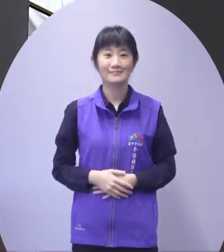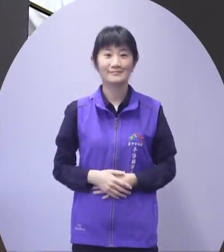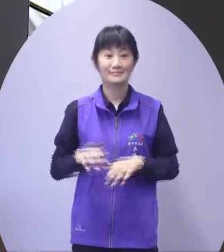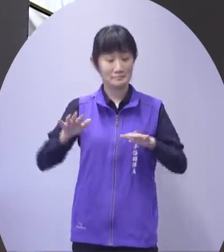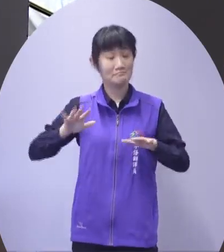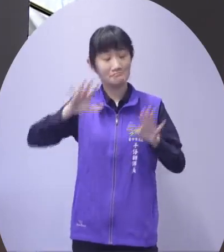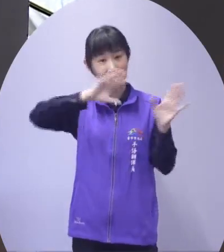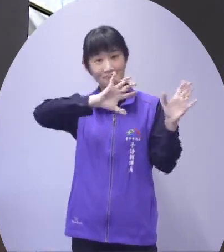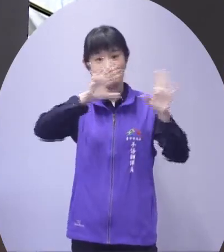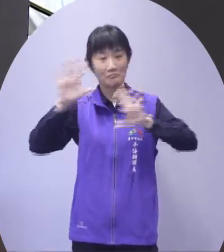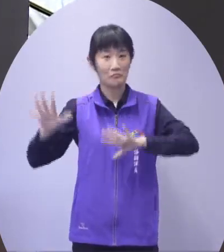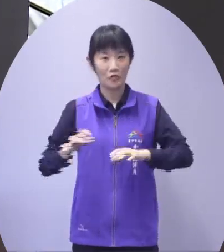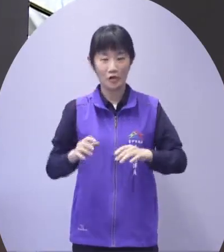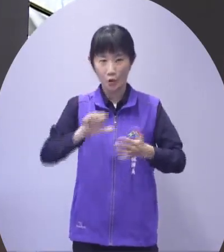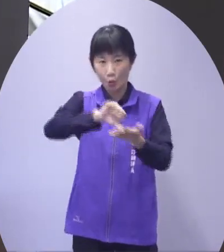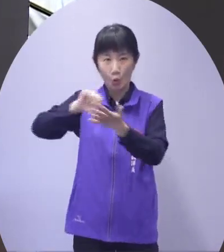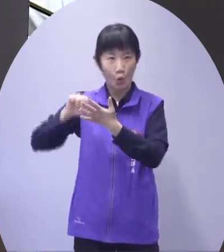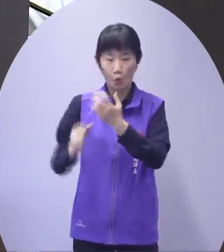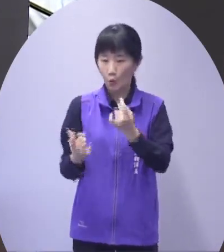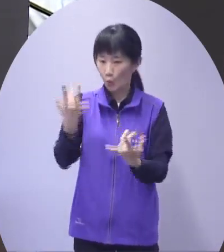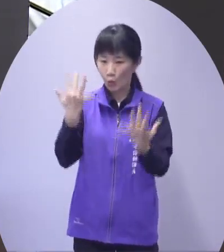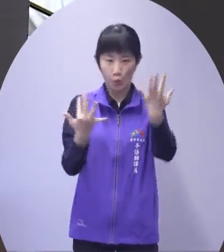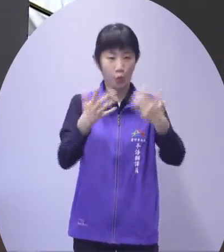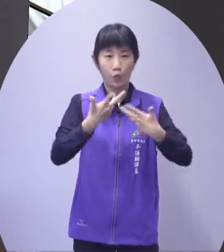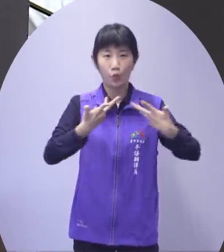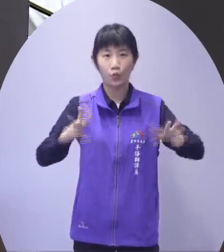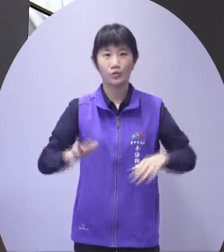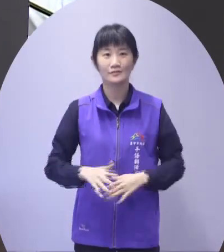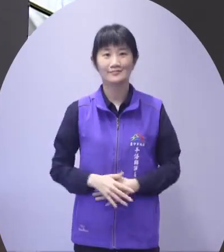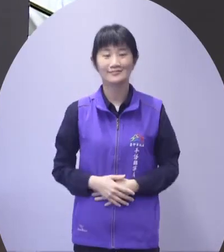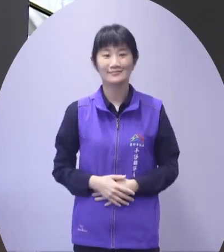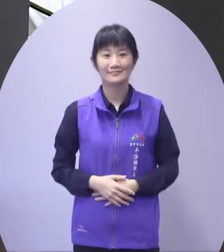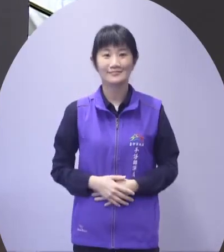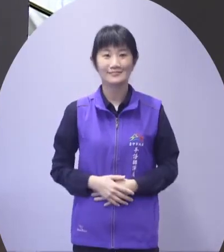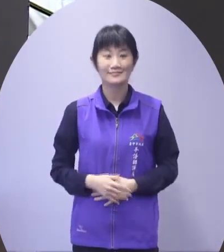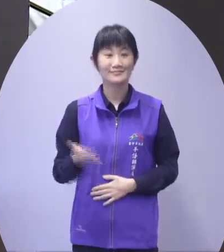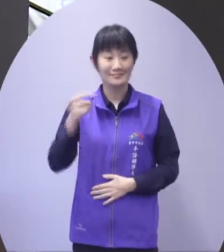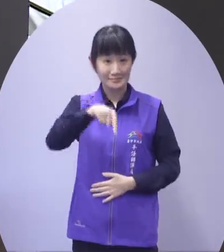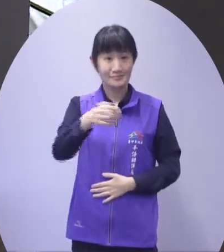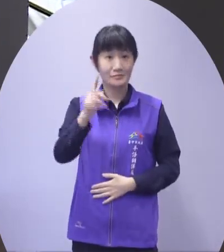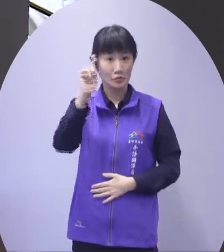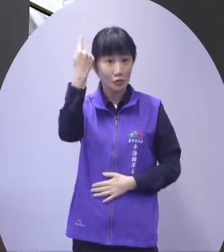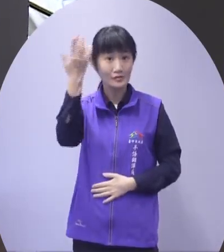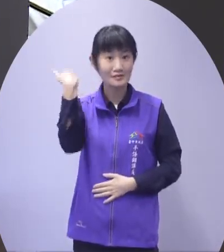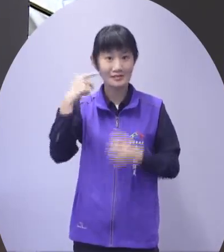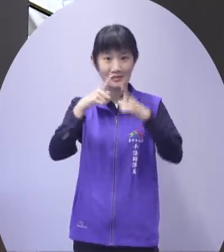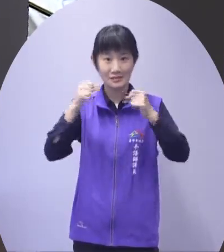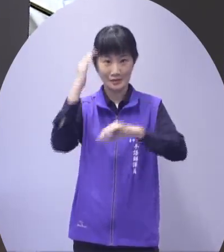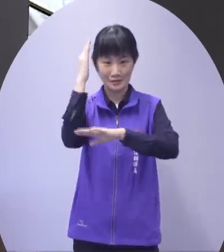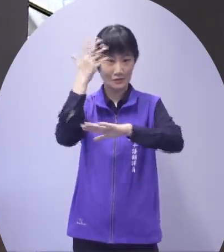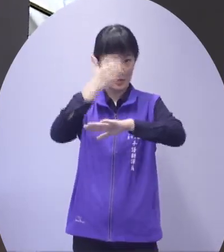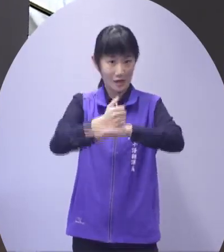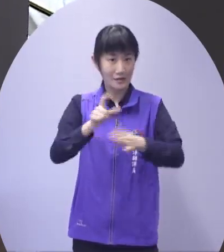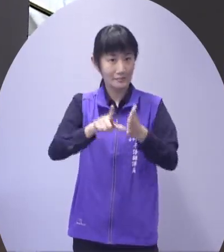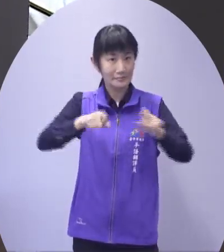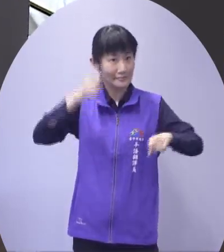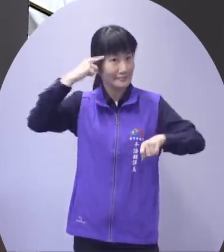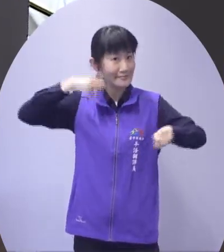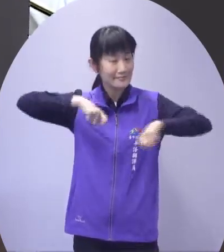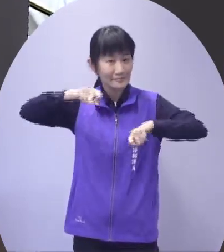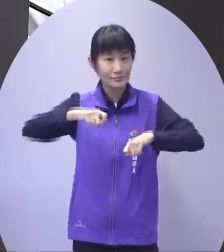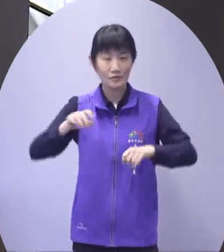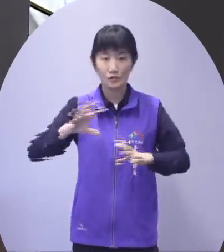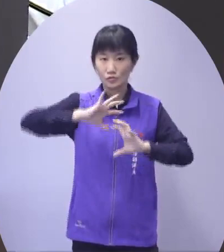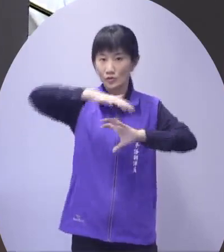的发达，这个是在日本日据时代所开发的这样的一个全世界唯一的一个灌溉系